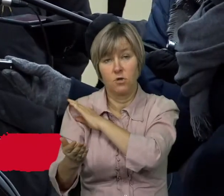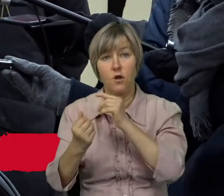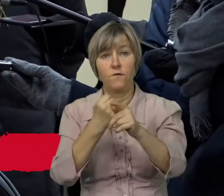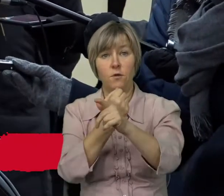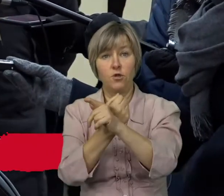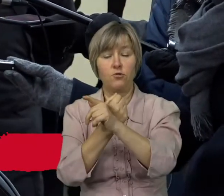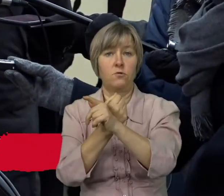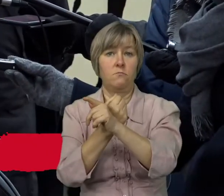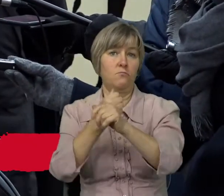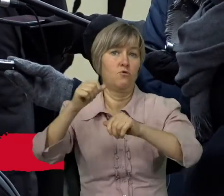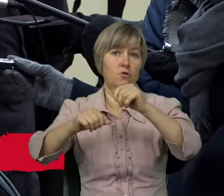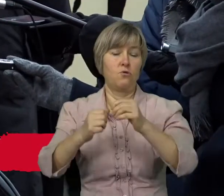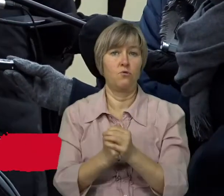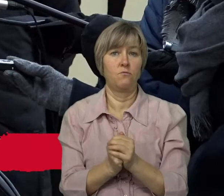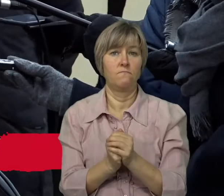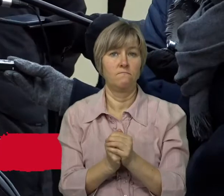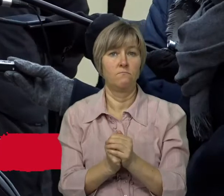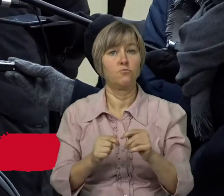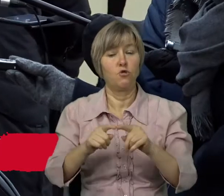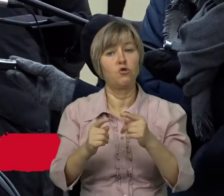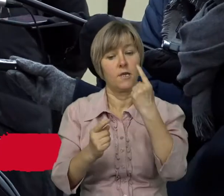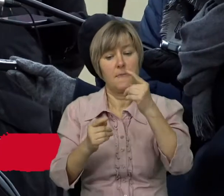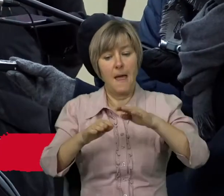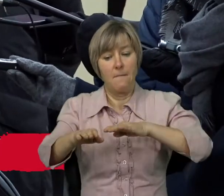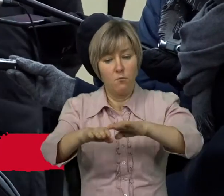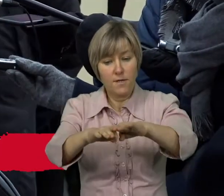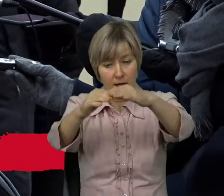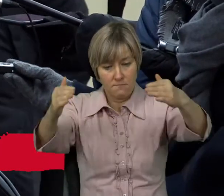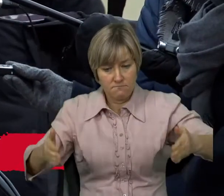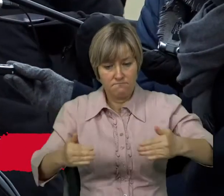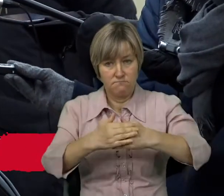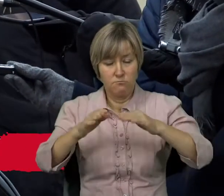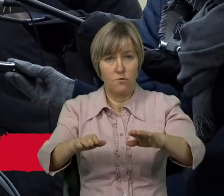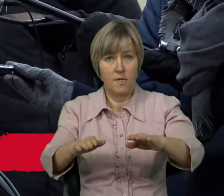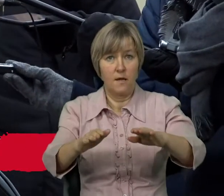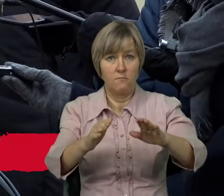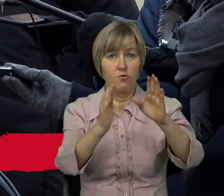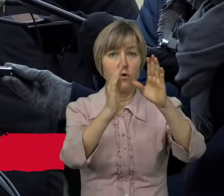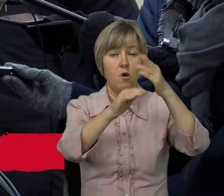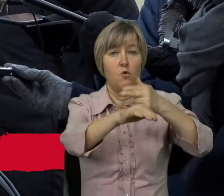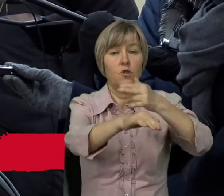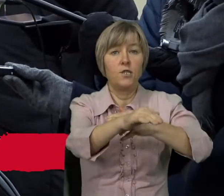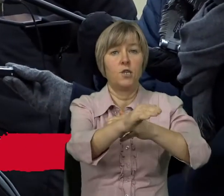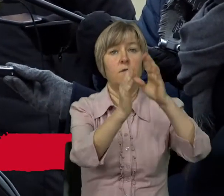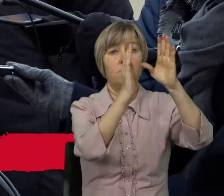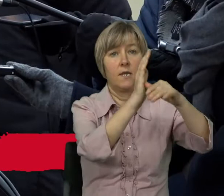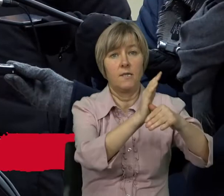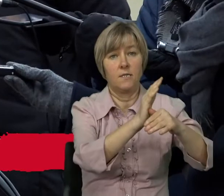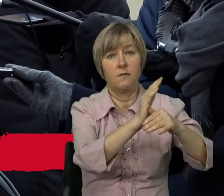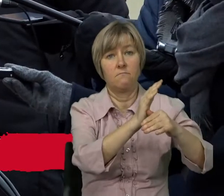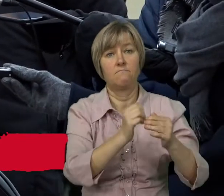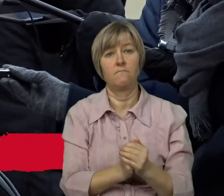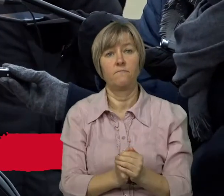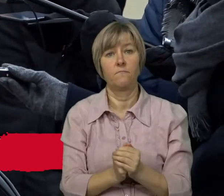roku. Więc jest zamontowana już płyta przy Urzędzie Miejskim, jest zamontowana płyta na